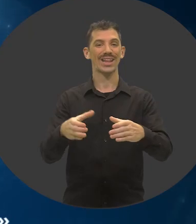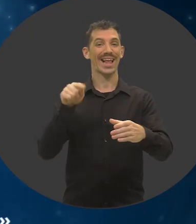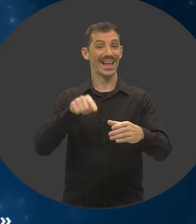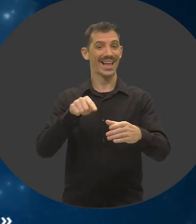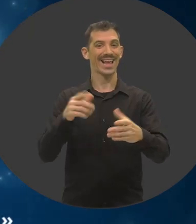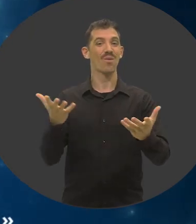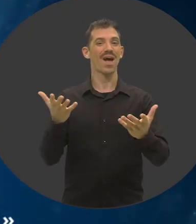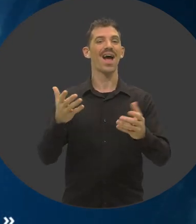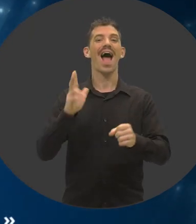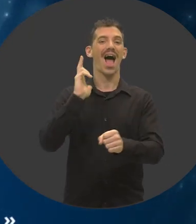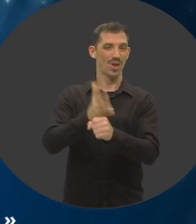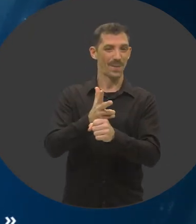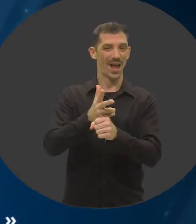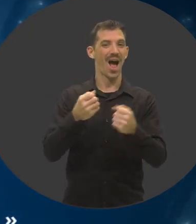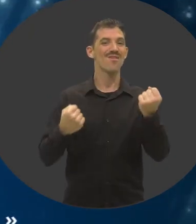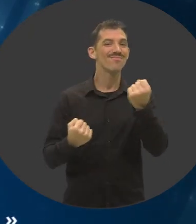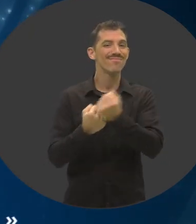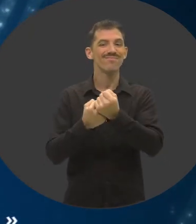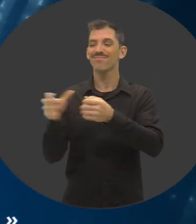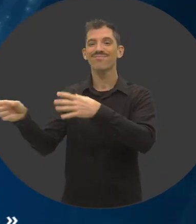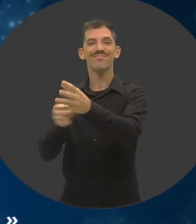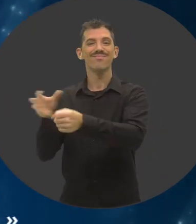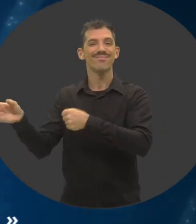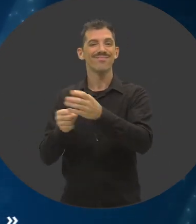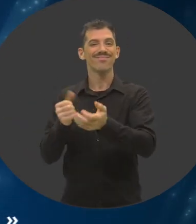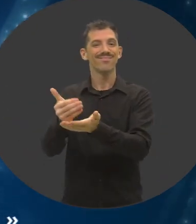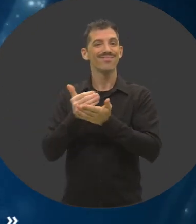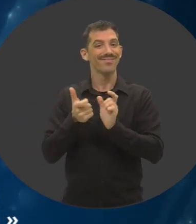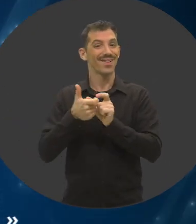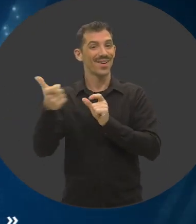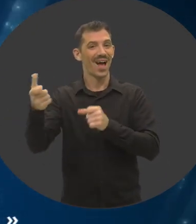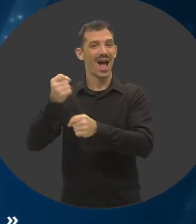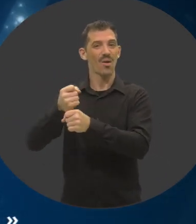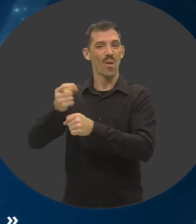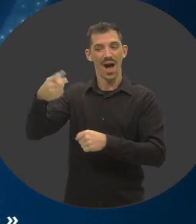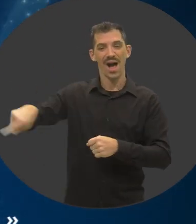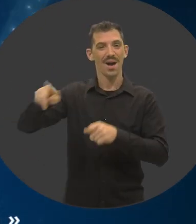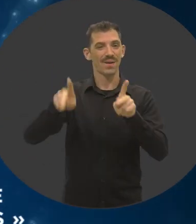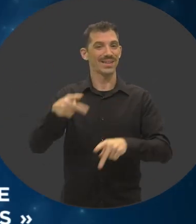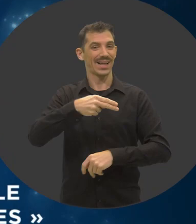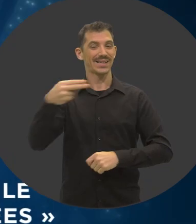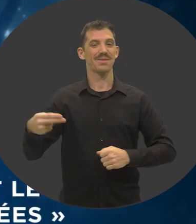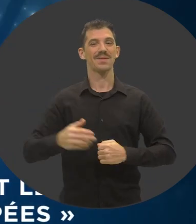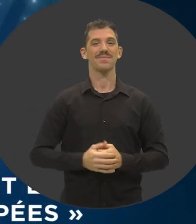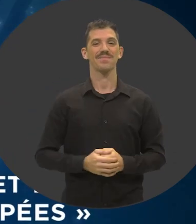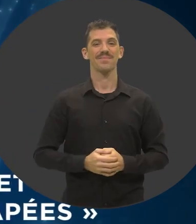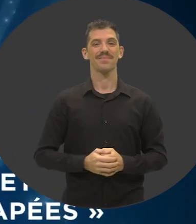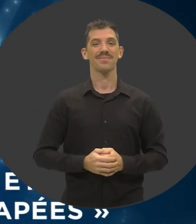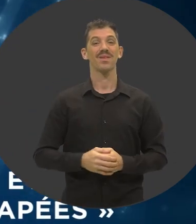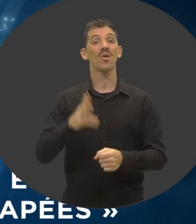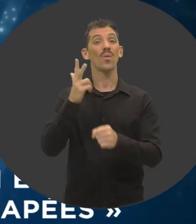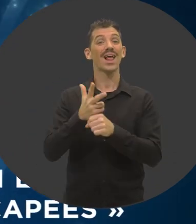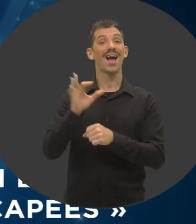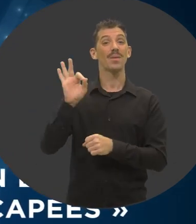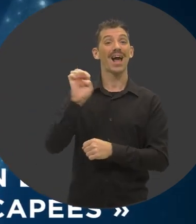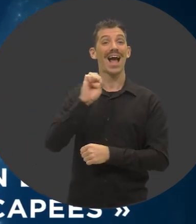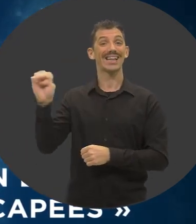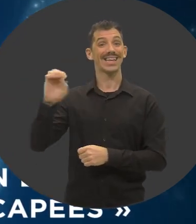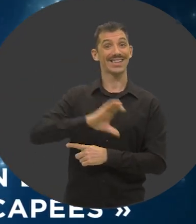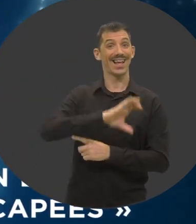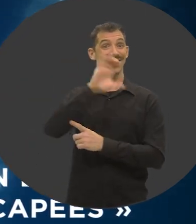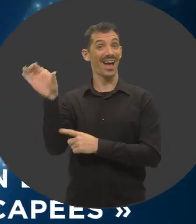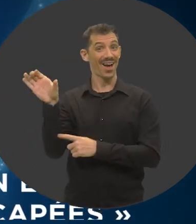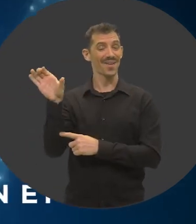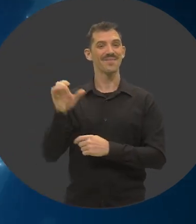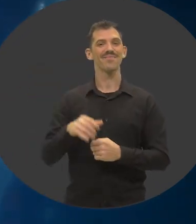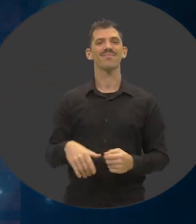Catégorie entreprise soutenant l'intégration et le maintien en emploi de personnes handicapées, Hôtel Fairmont de l'Est du Canada.